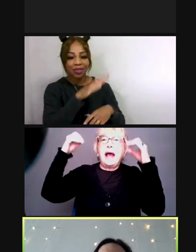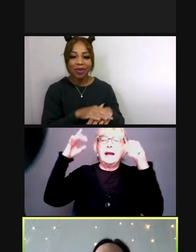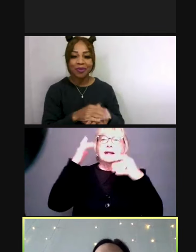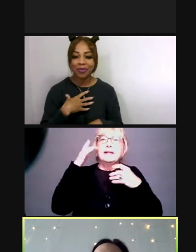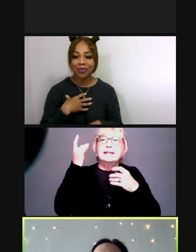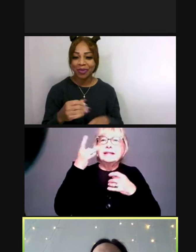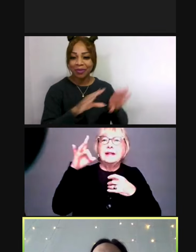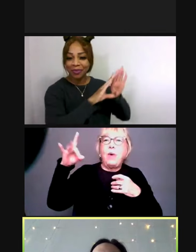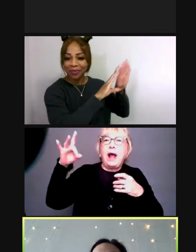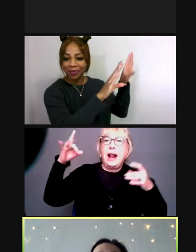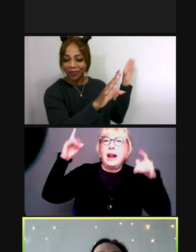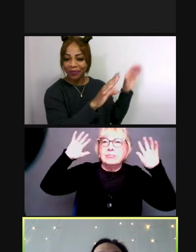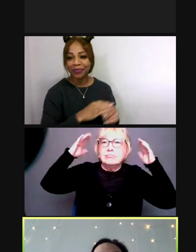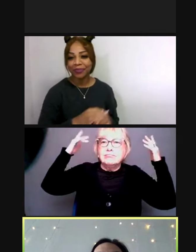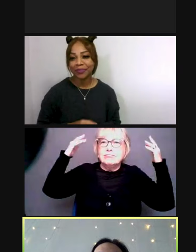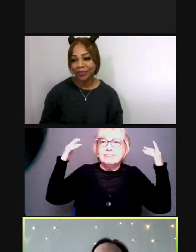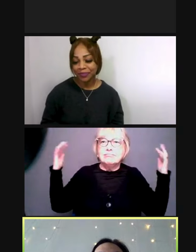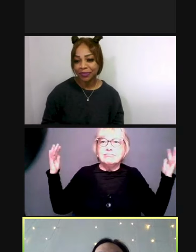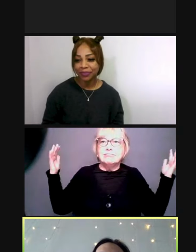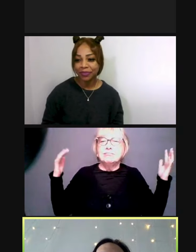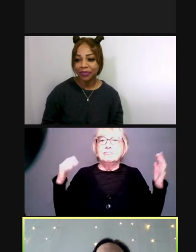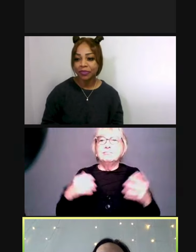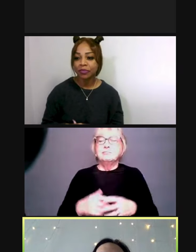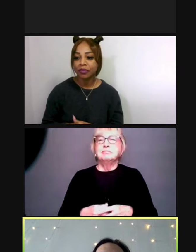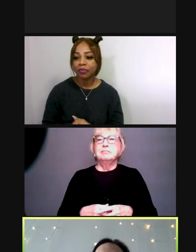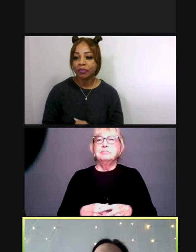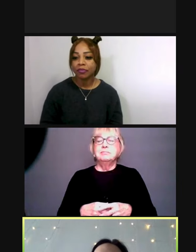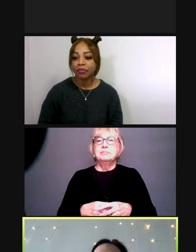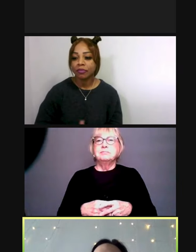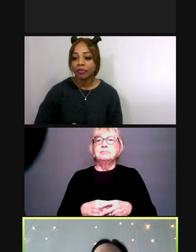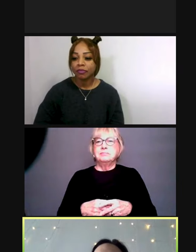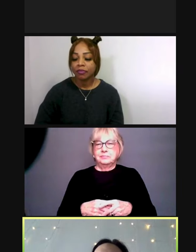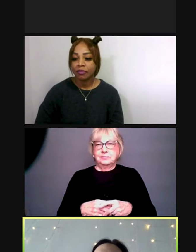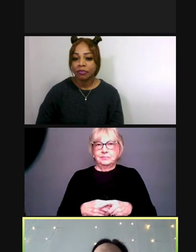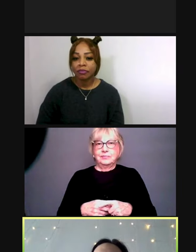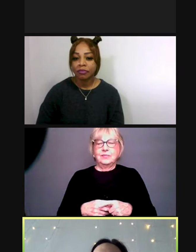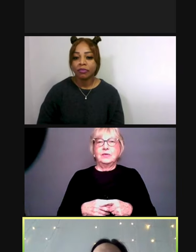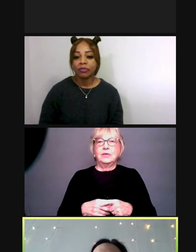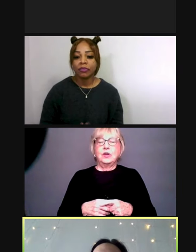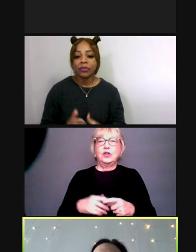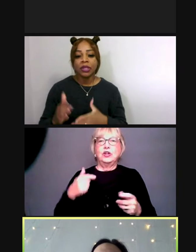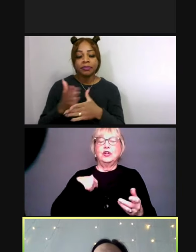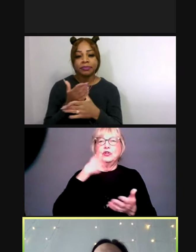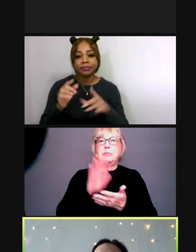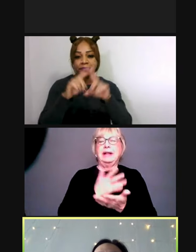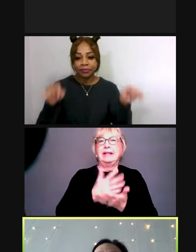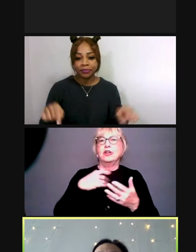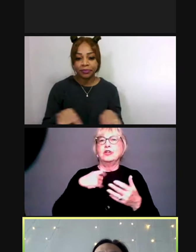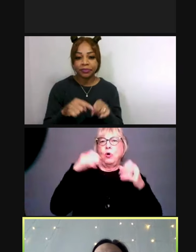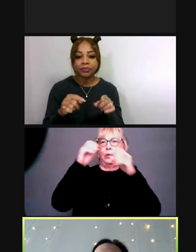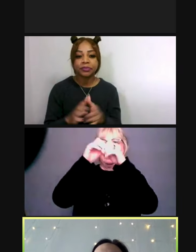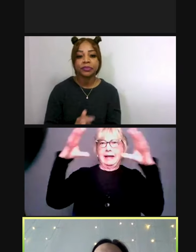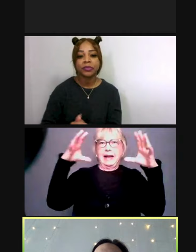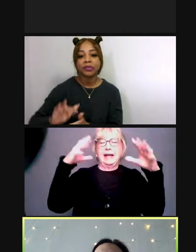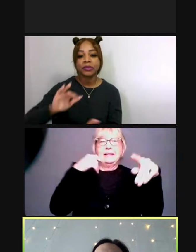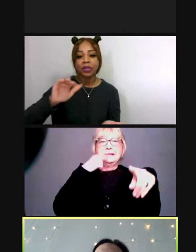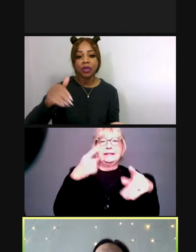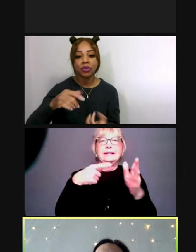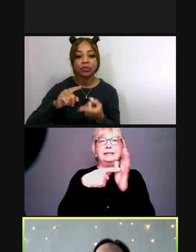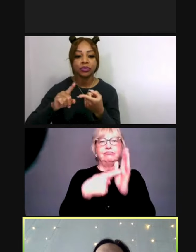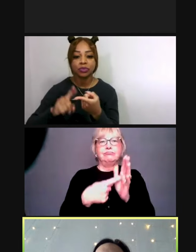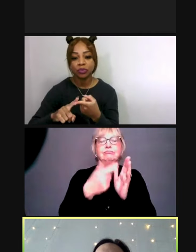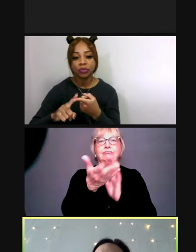'arrière qui sont posées sur un mur blanc. Je partage mon écran et ça dit que c'est une